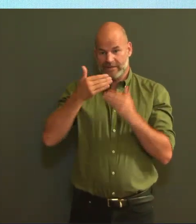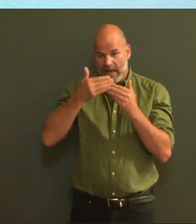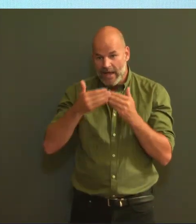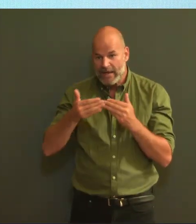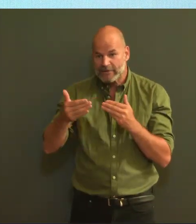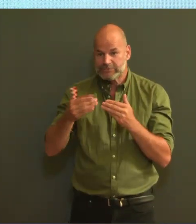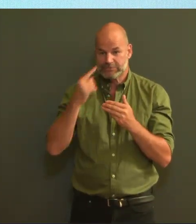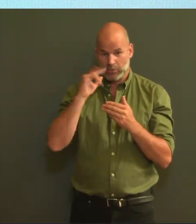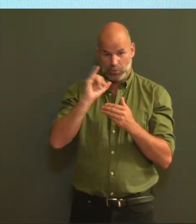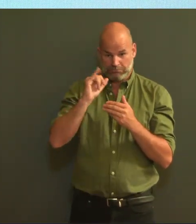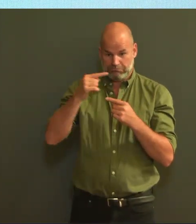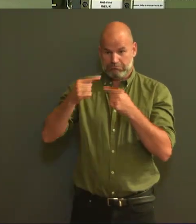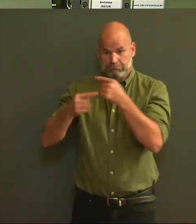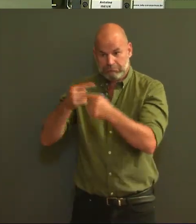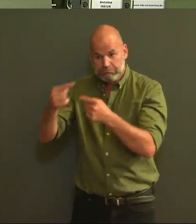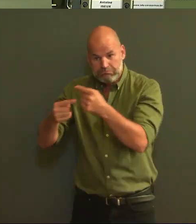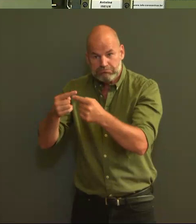waarnemen.